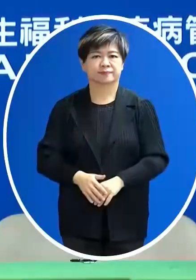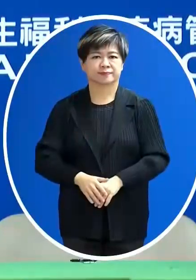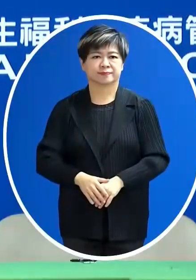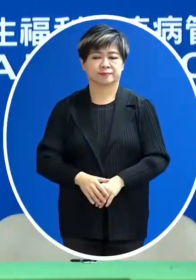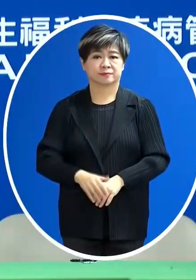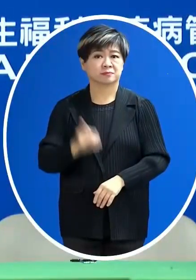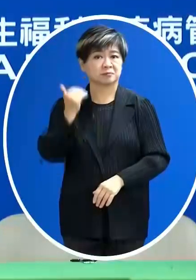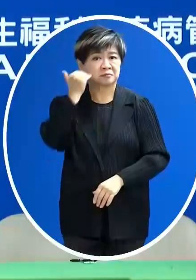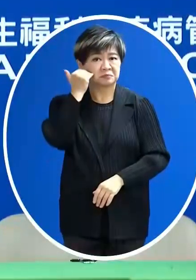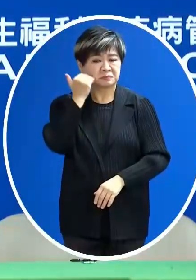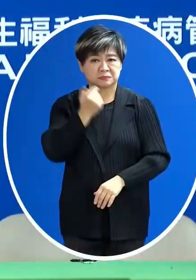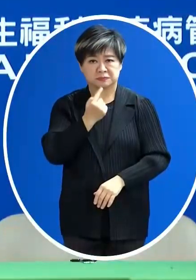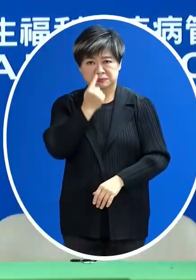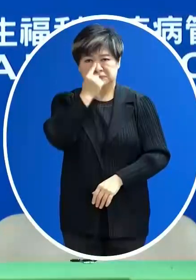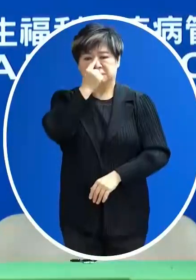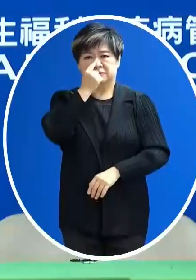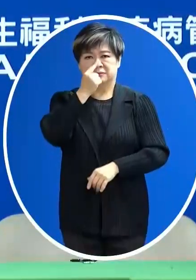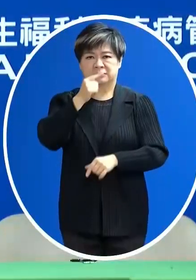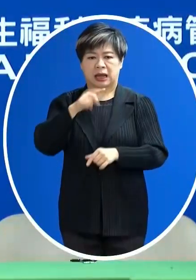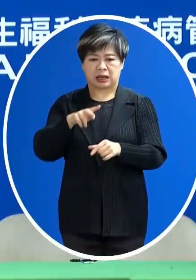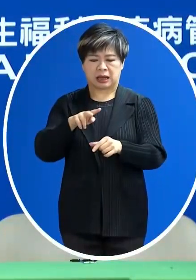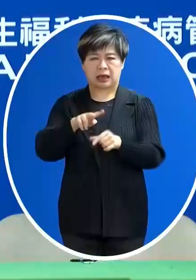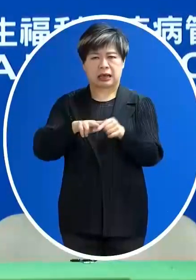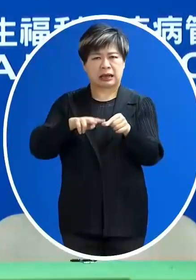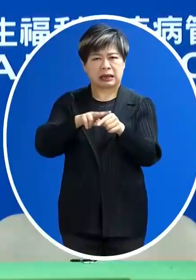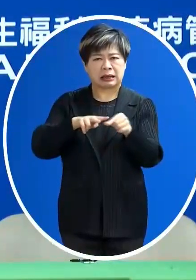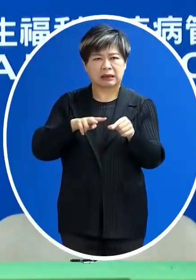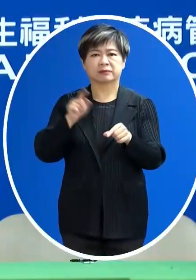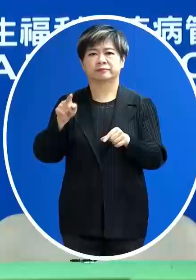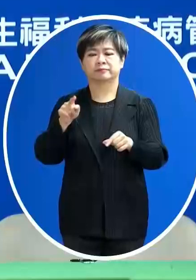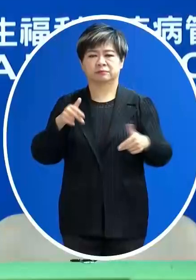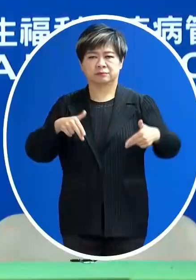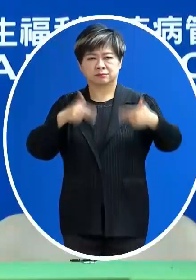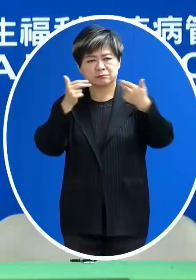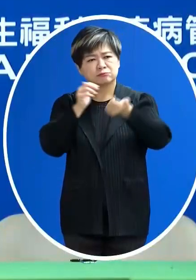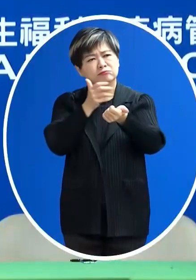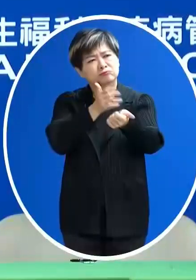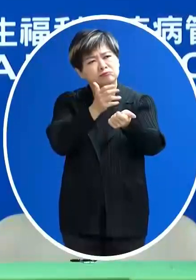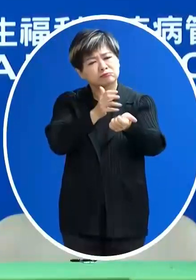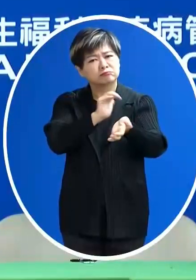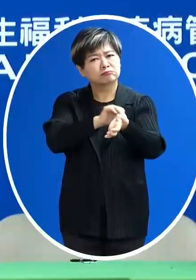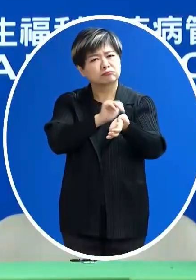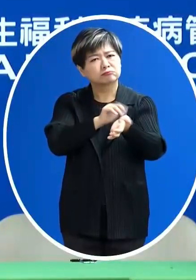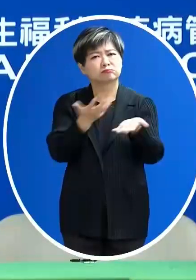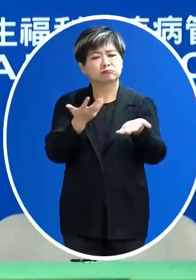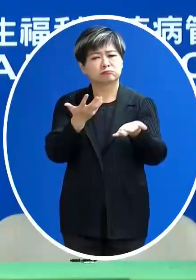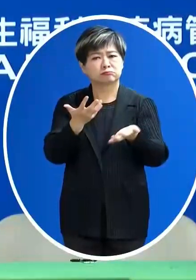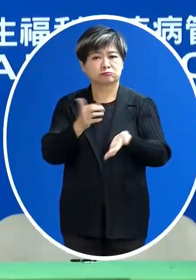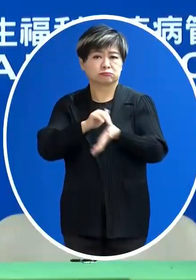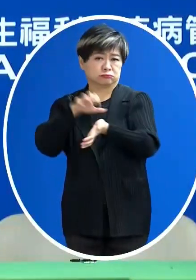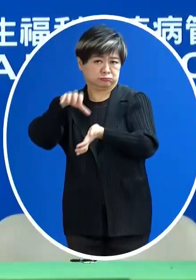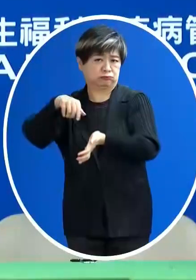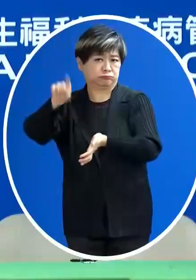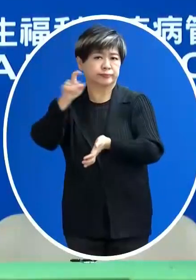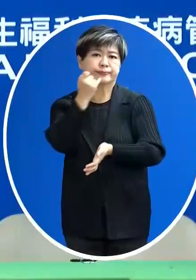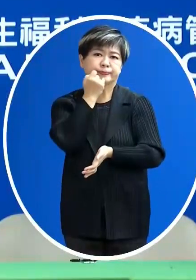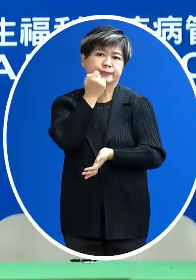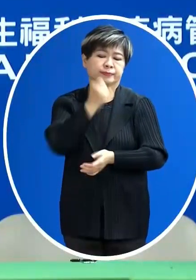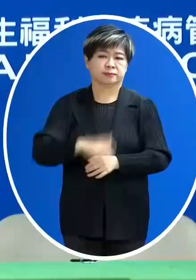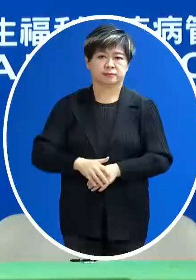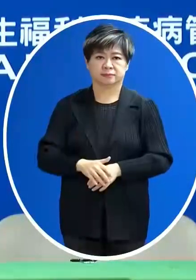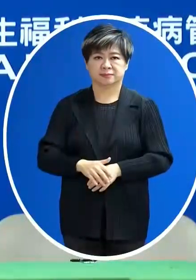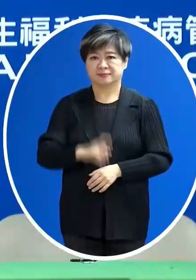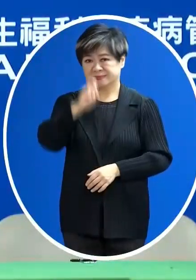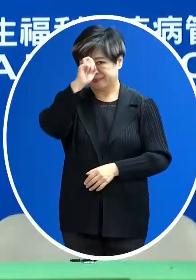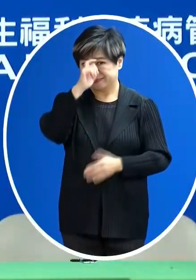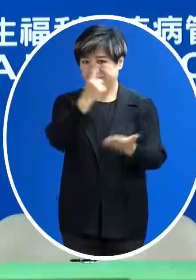上这个快筛阳性，那还是透过视讯或实体来做就医的评估。那希望大家能够重视，